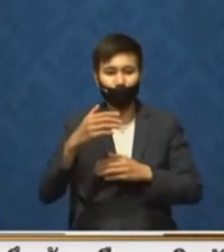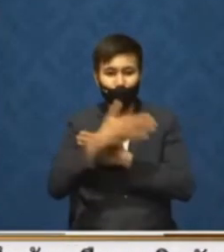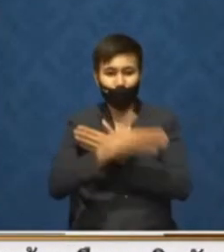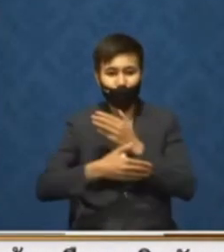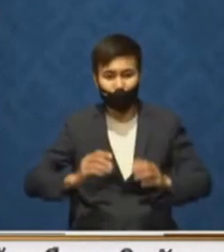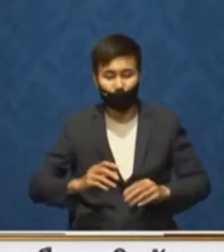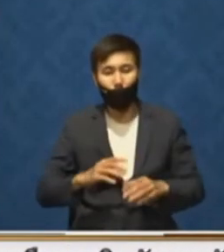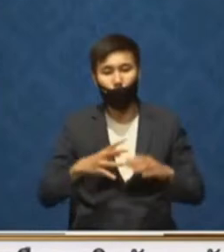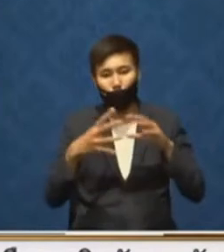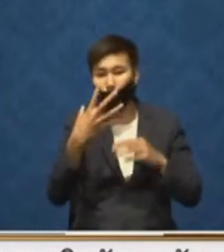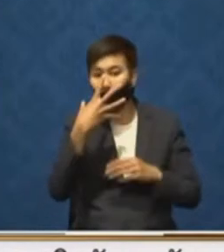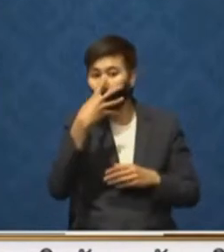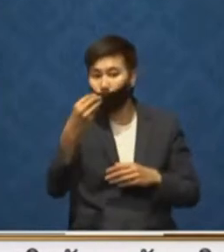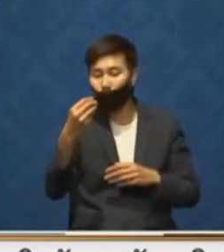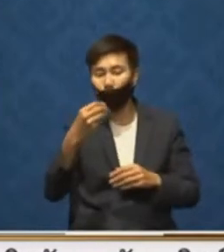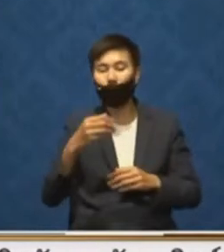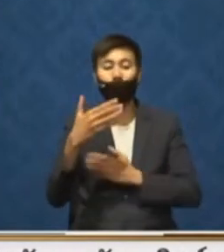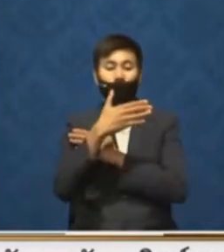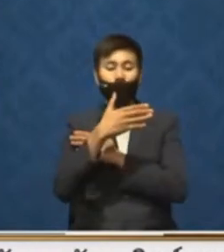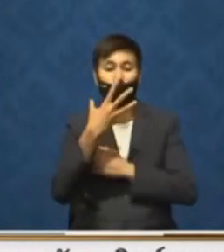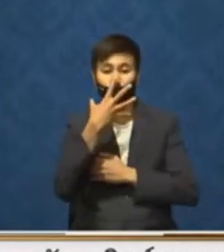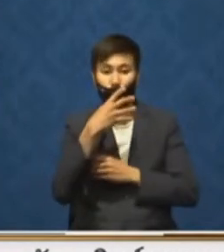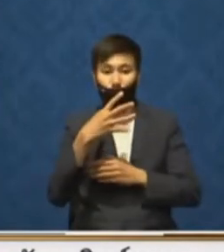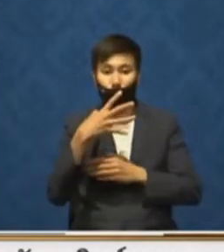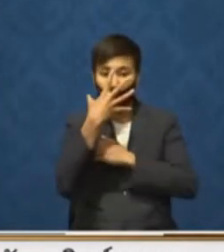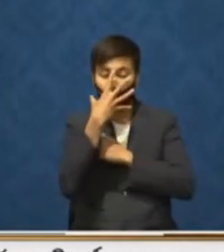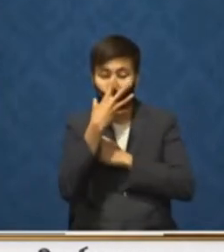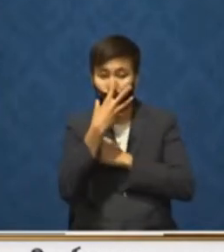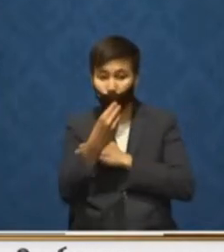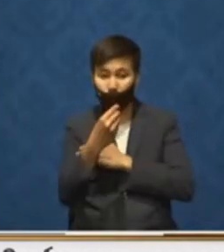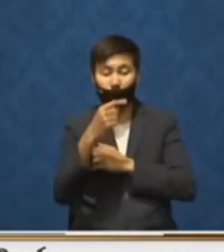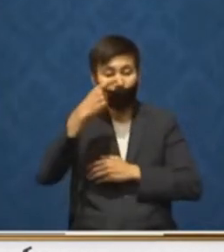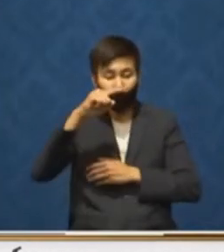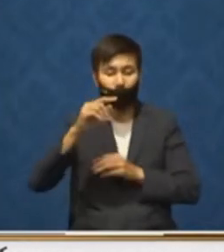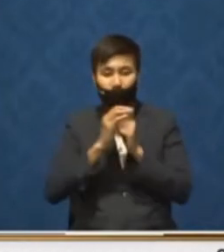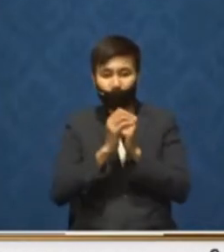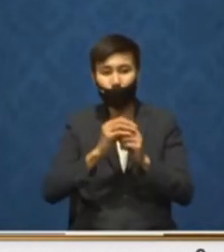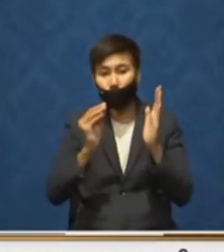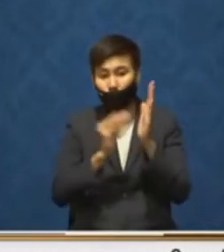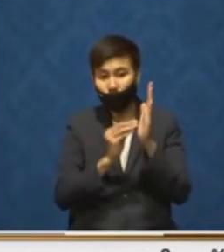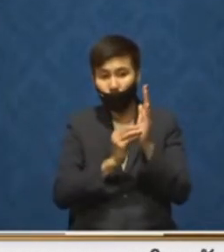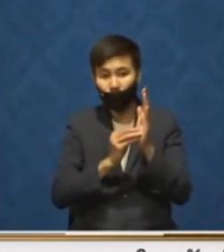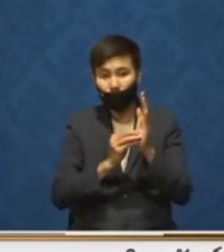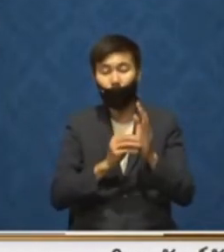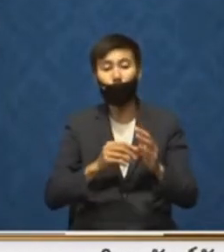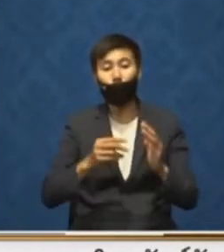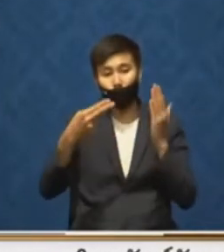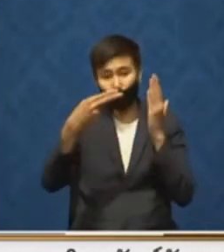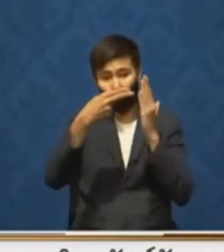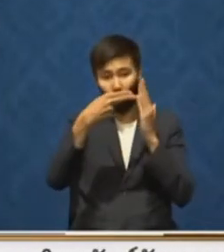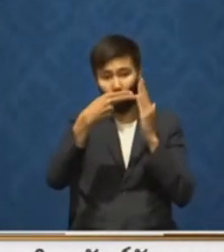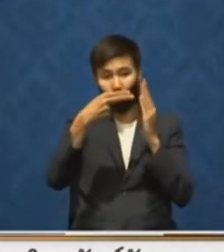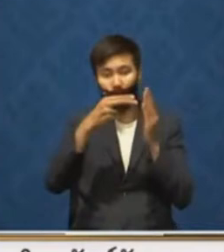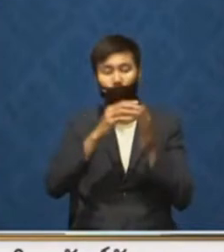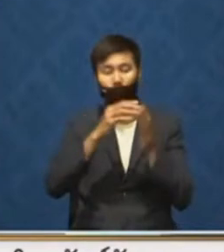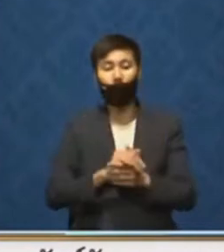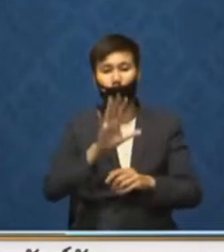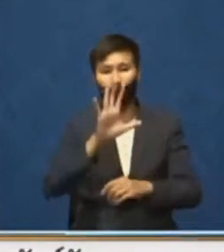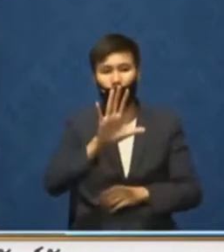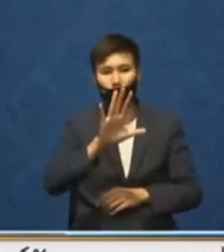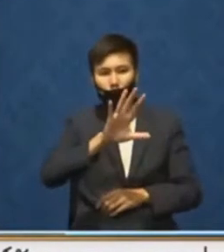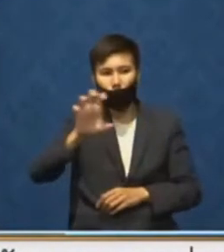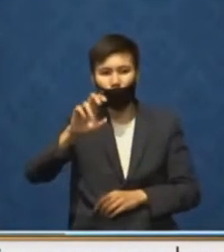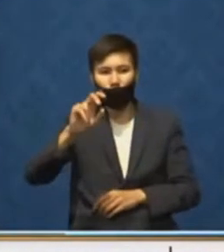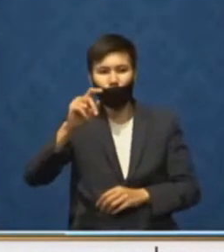ทางนะครับ 1สายอีสานด้วยความเร็วสูงไทยจริงกรุงเทพฯหนองคายกว่า 500กิโลเมตรนะครับระยะที่ 1กรุงเทพฯนครศรีมา